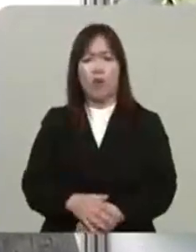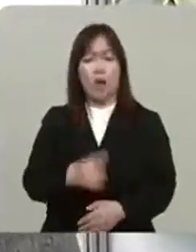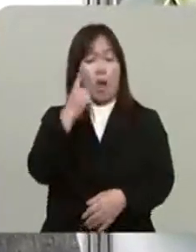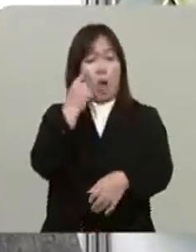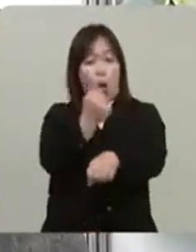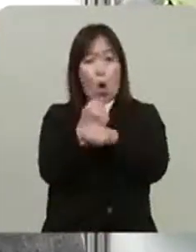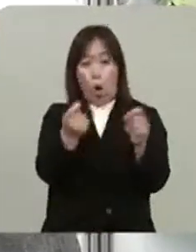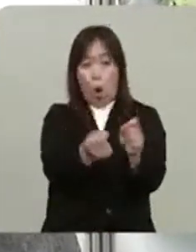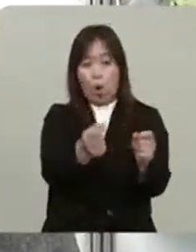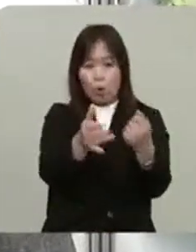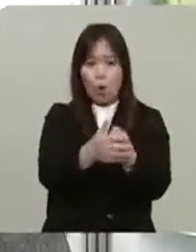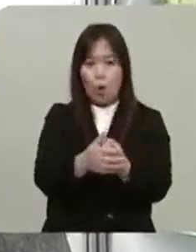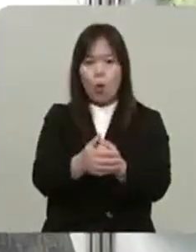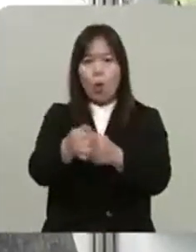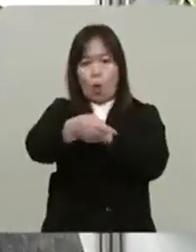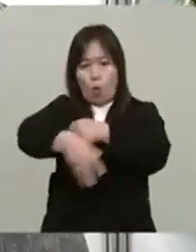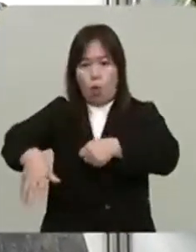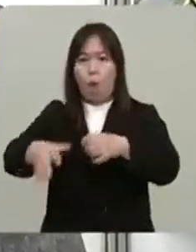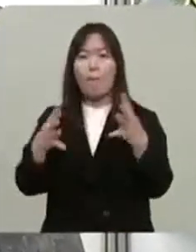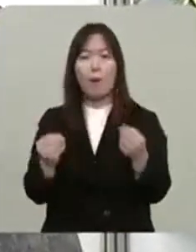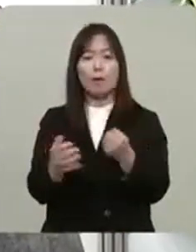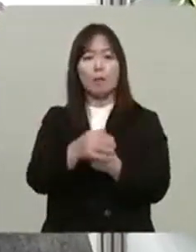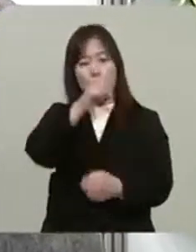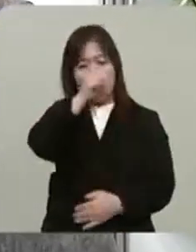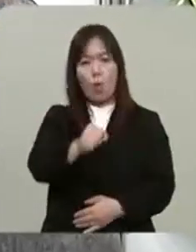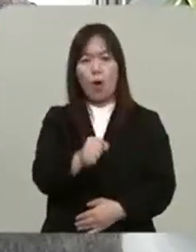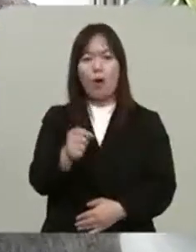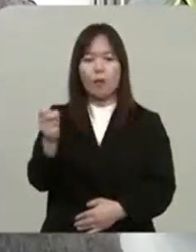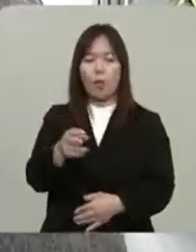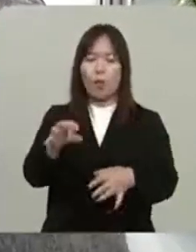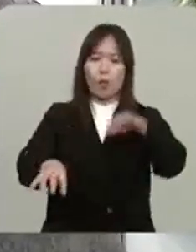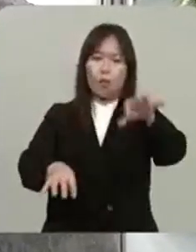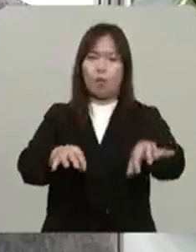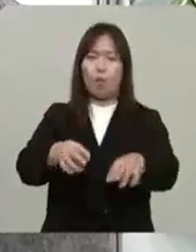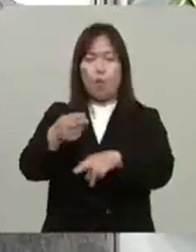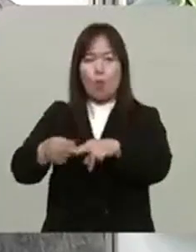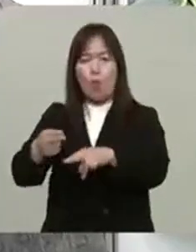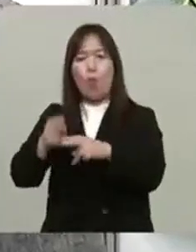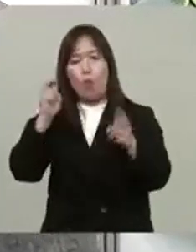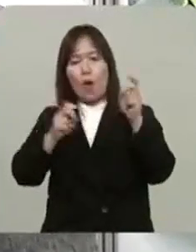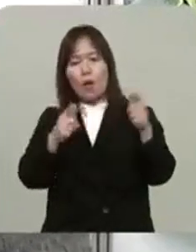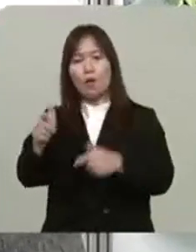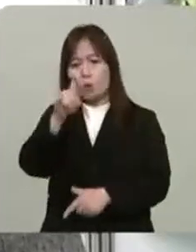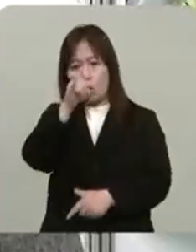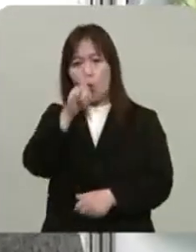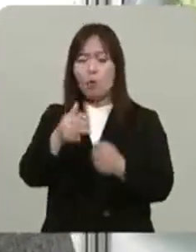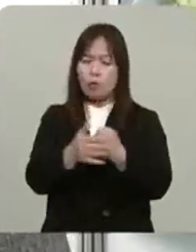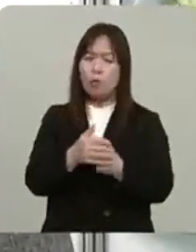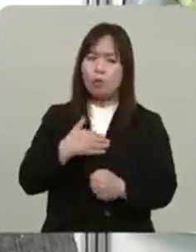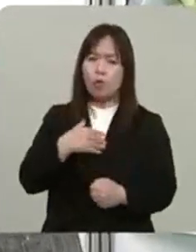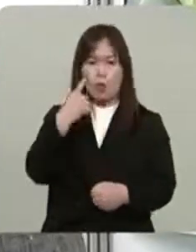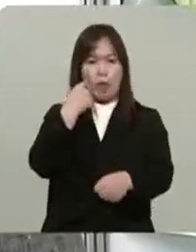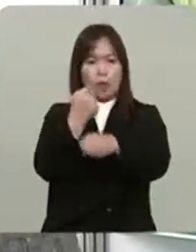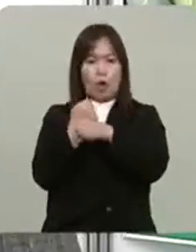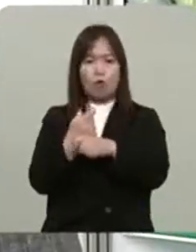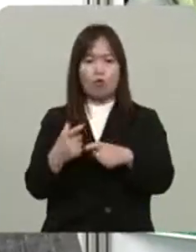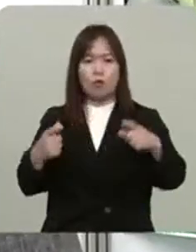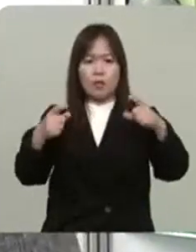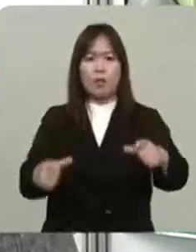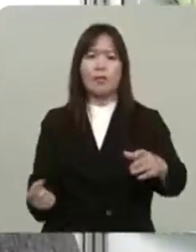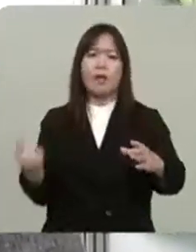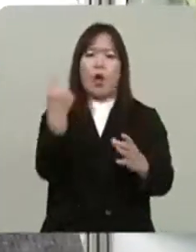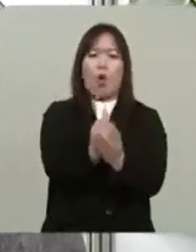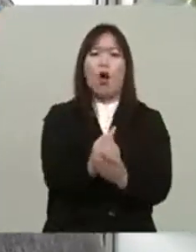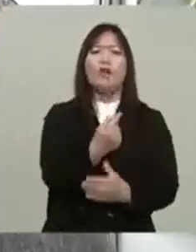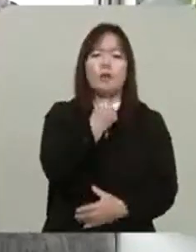가까이 있고 협력할 수 있는 파트너들이 많이 있습니다. 그리고 주변에 식품 회사도 있고요. 그런 부분에서 저희들이 상당히 이